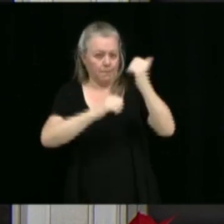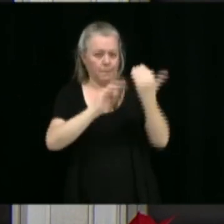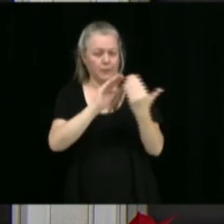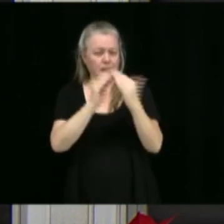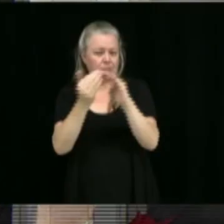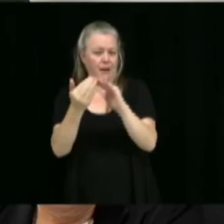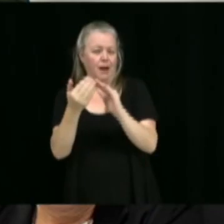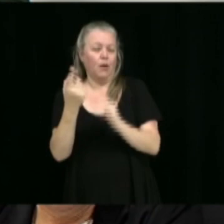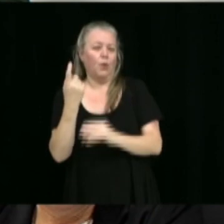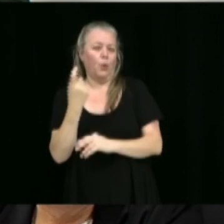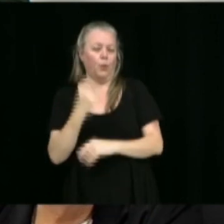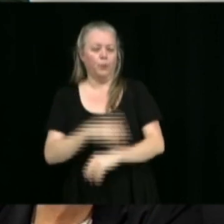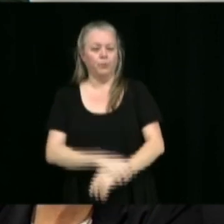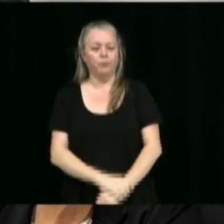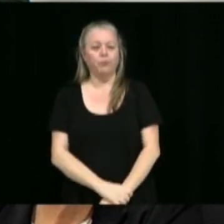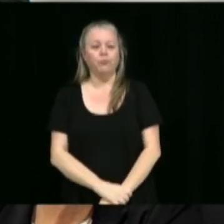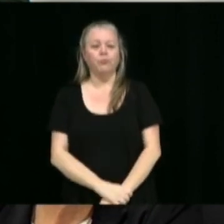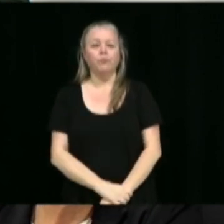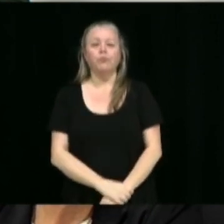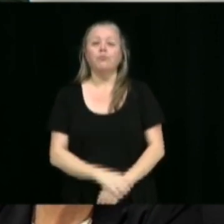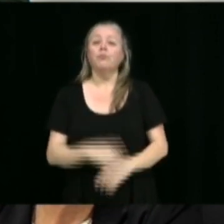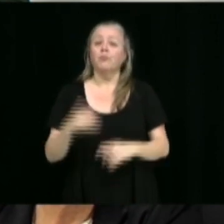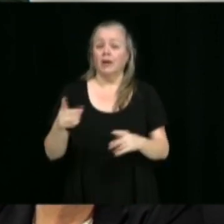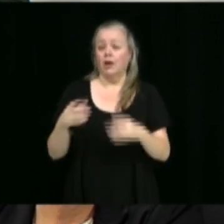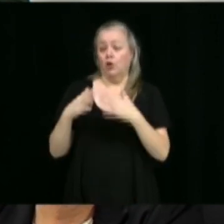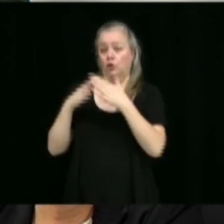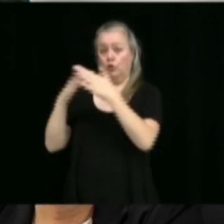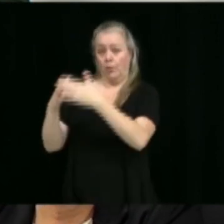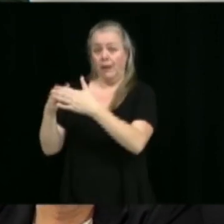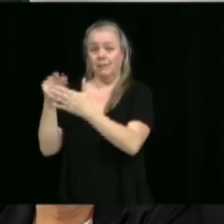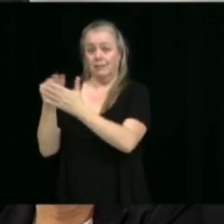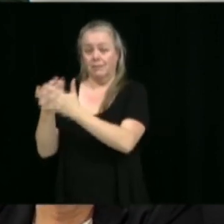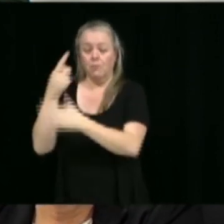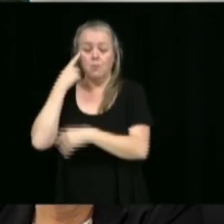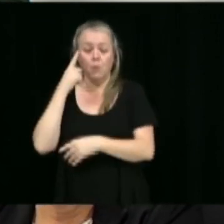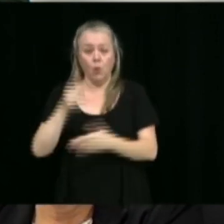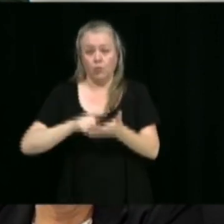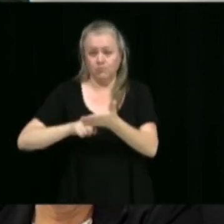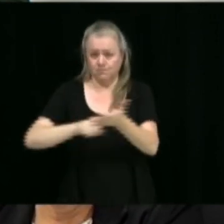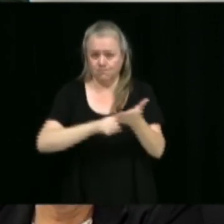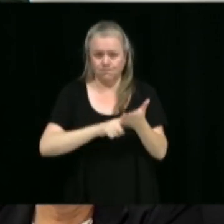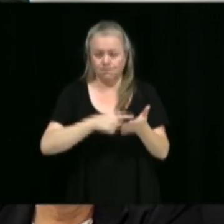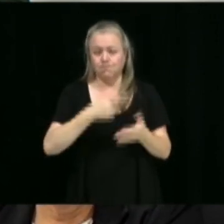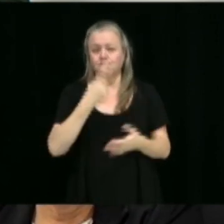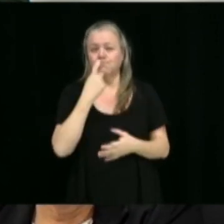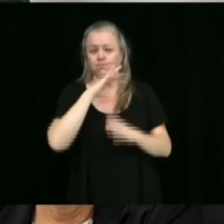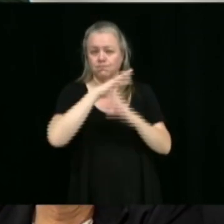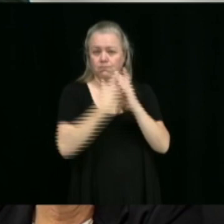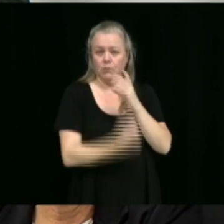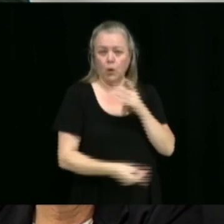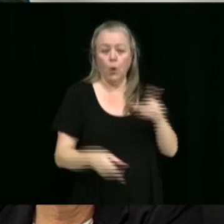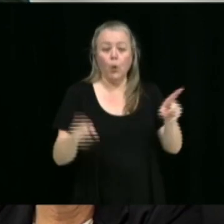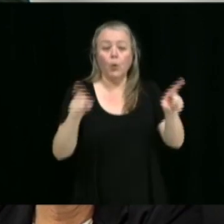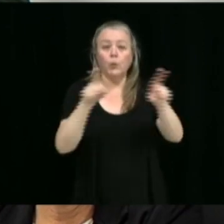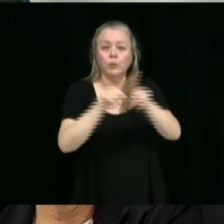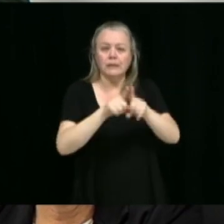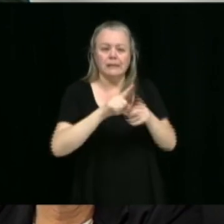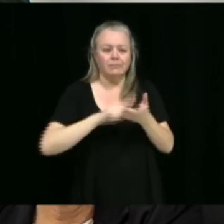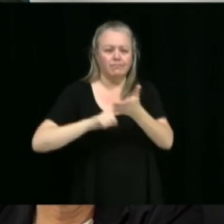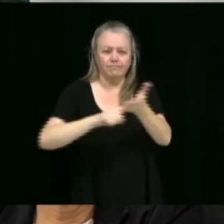d'eau. Il s'agit d'une demande dans le cadre des travaux de réhabilitation d'aqueduc et de reconstruction globale de la rue Piché.